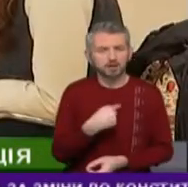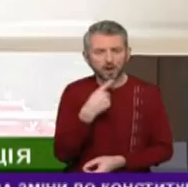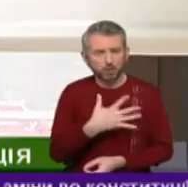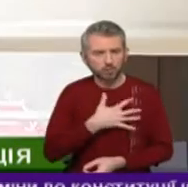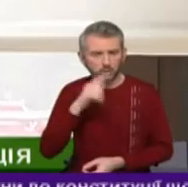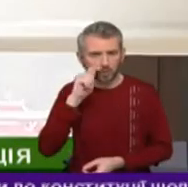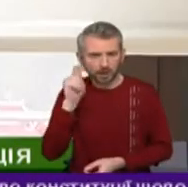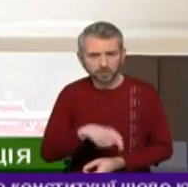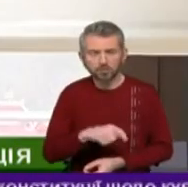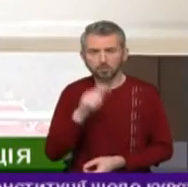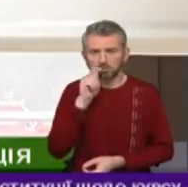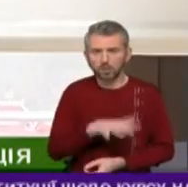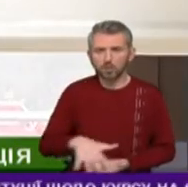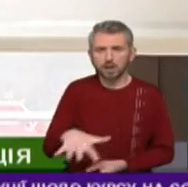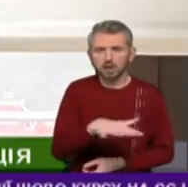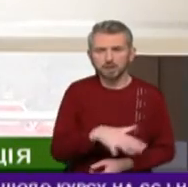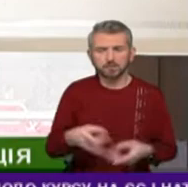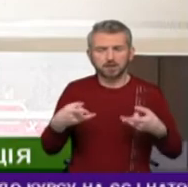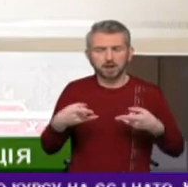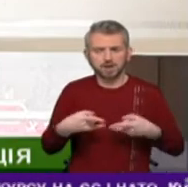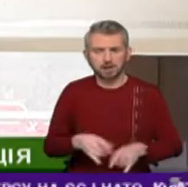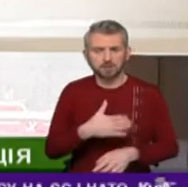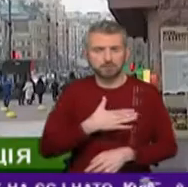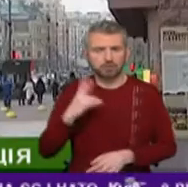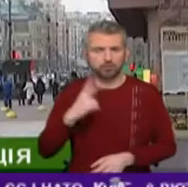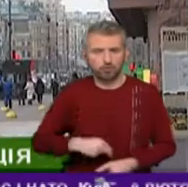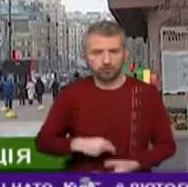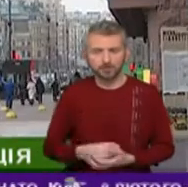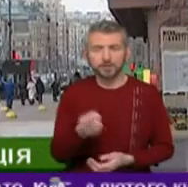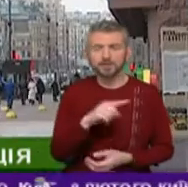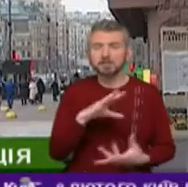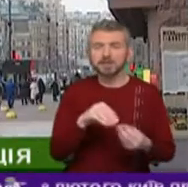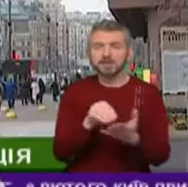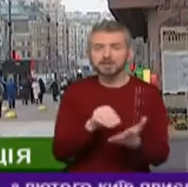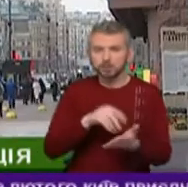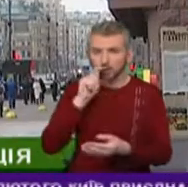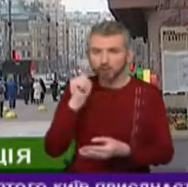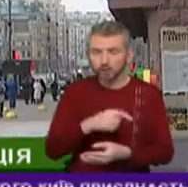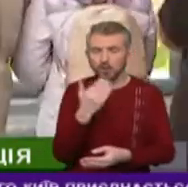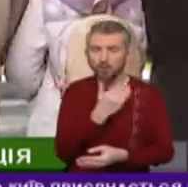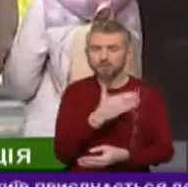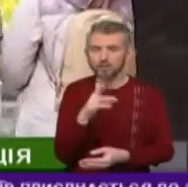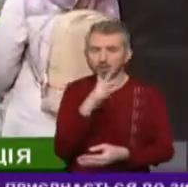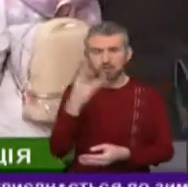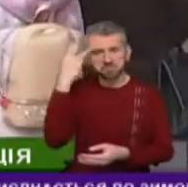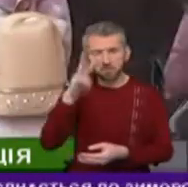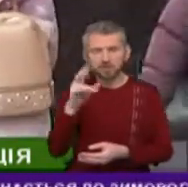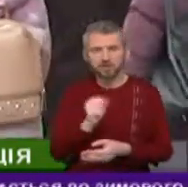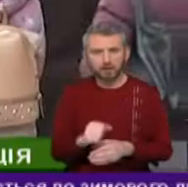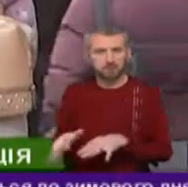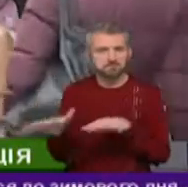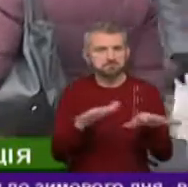Украину, на Украине родилась моя дочь. Втім, за статистикою, в Україні останні роки мода на